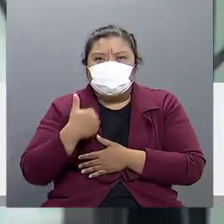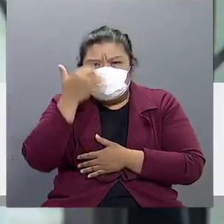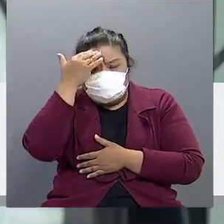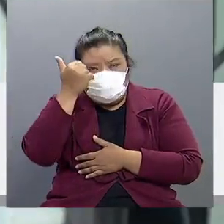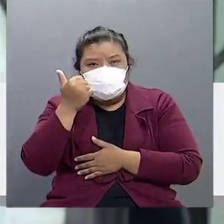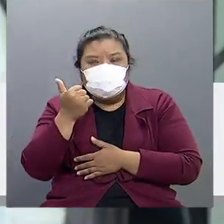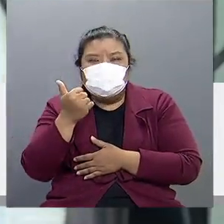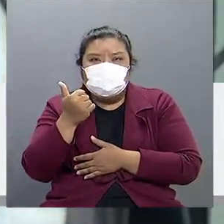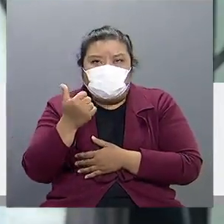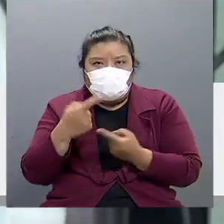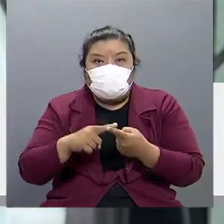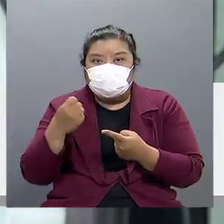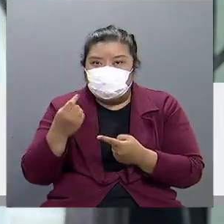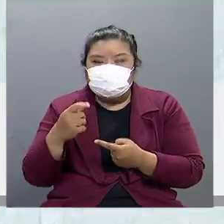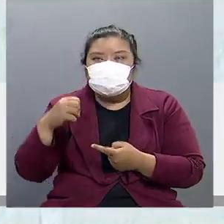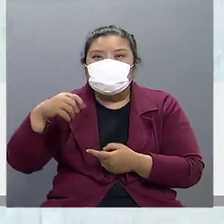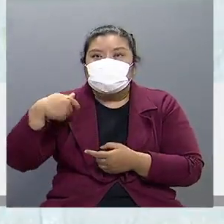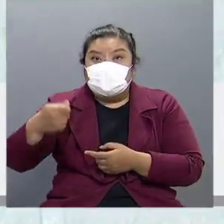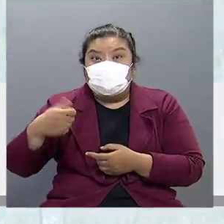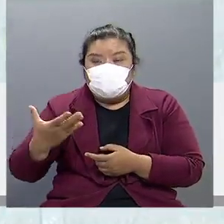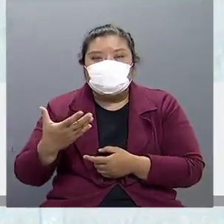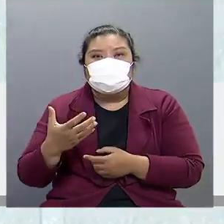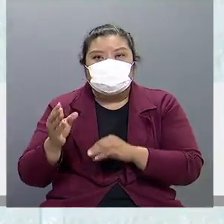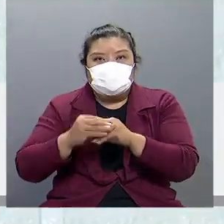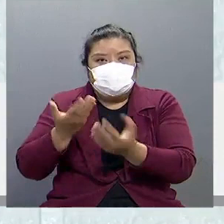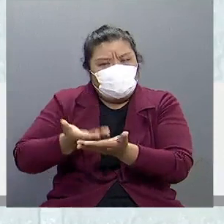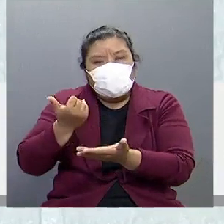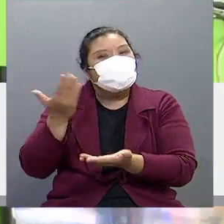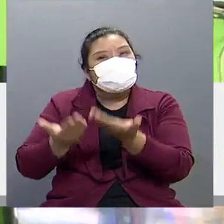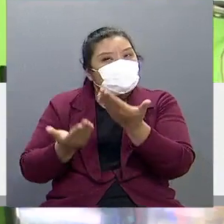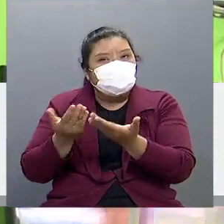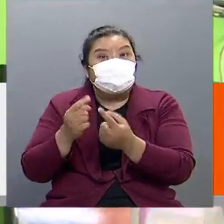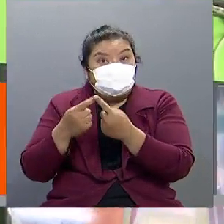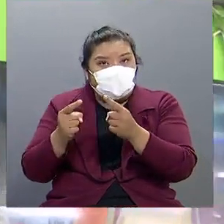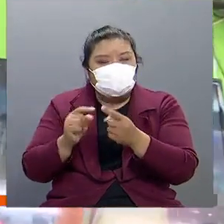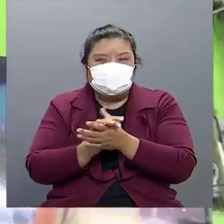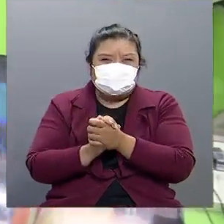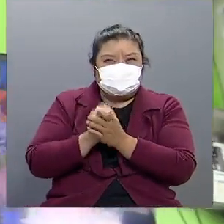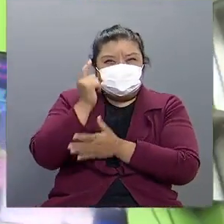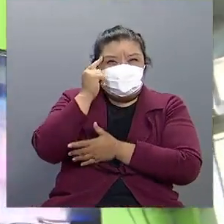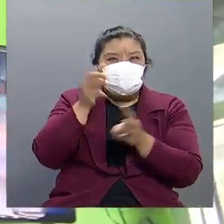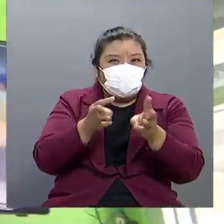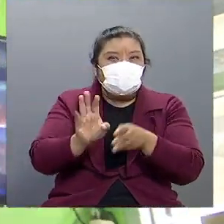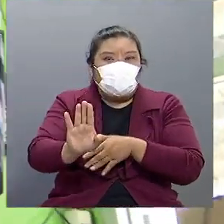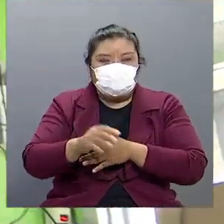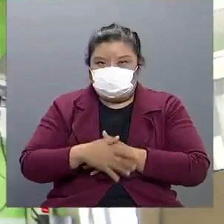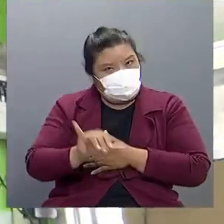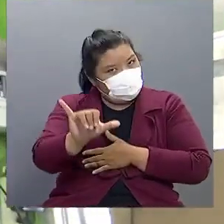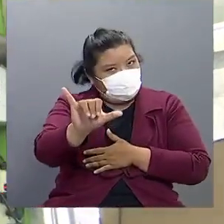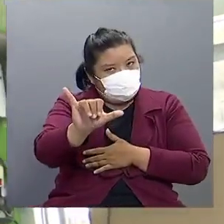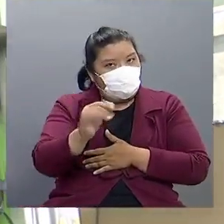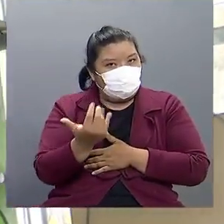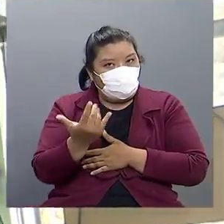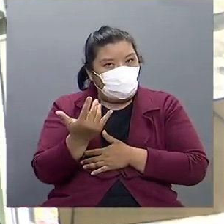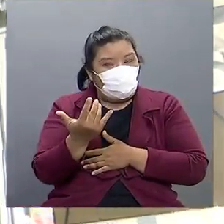ช้ไฟมากให้จ่ายค่าไฟสูงค่ะแต่แนวทางนี้กกพ.ก็บอกว่ายังทำทันทีไม่ได้นะคะเพราะว่ามันต้อง